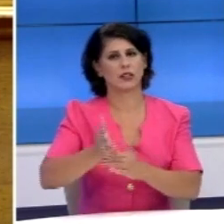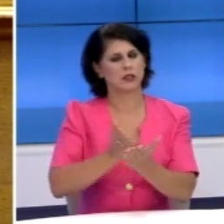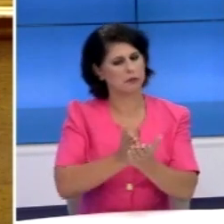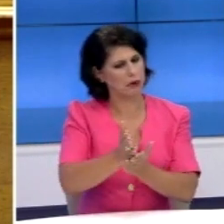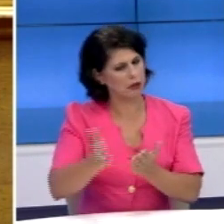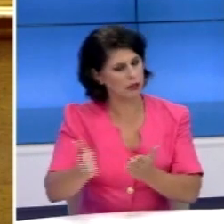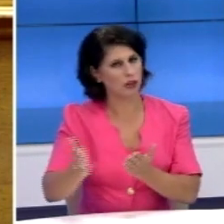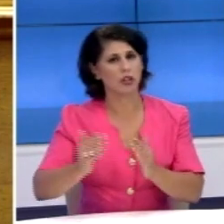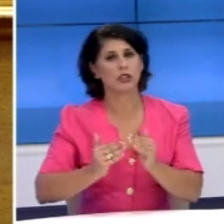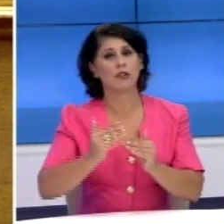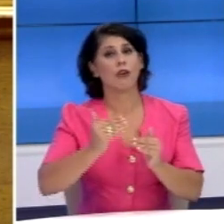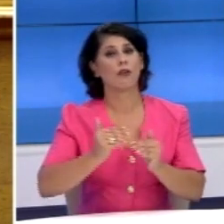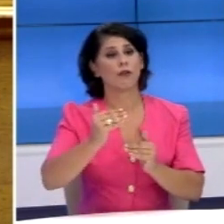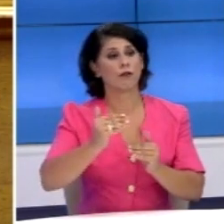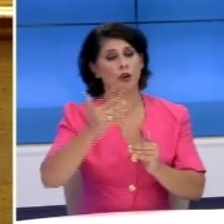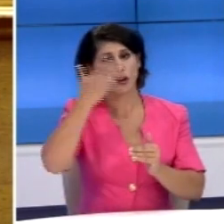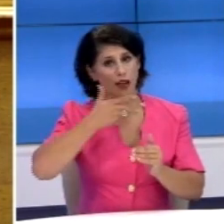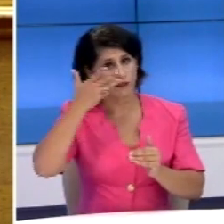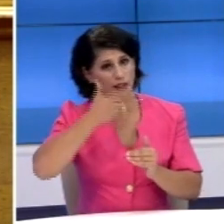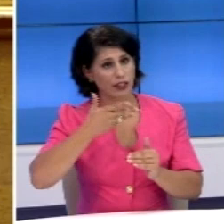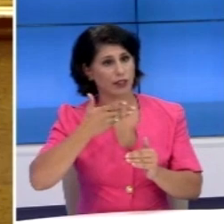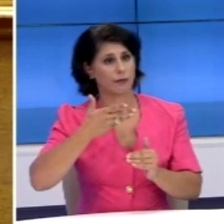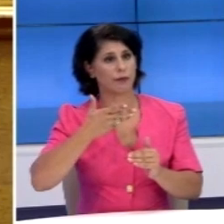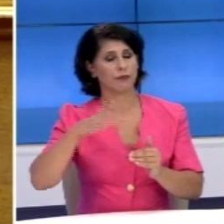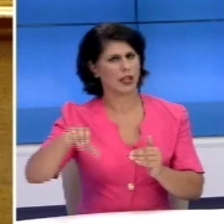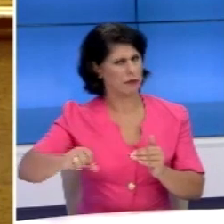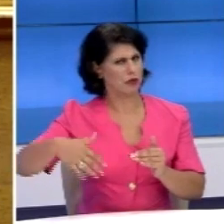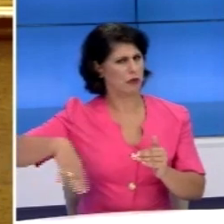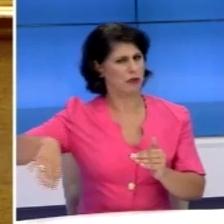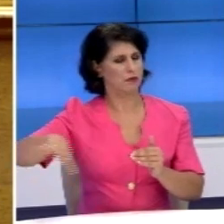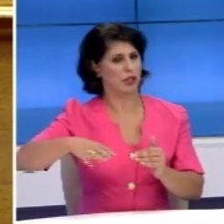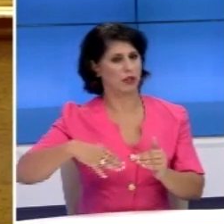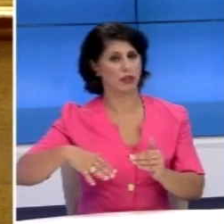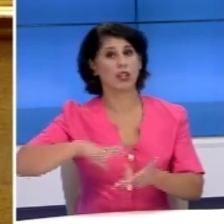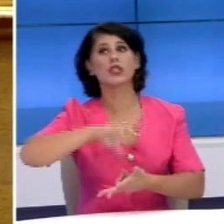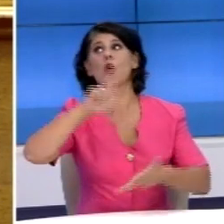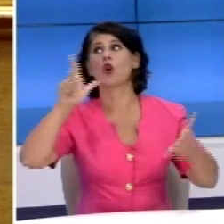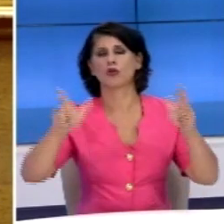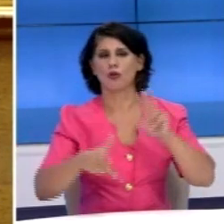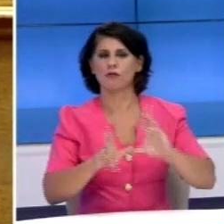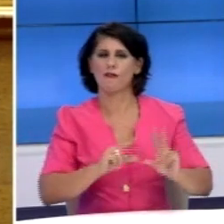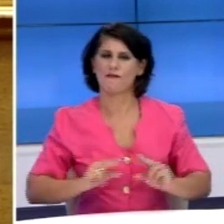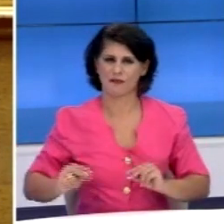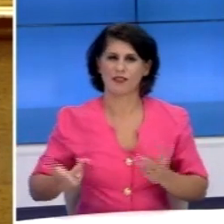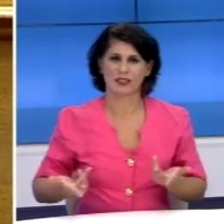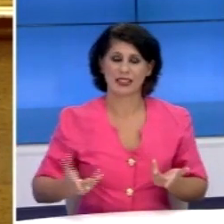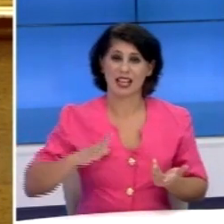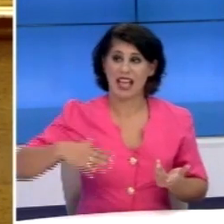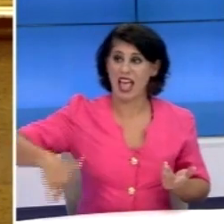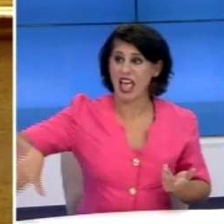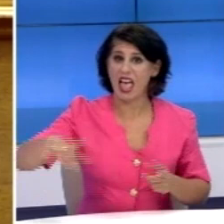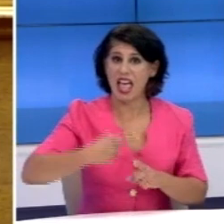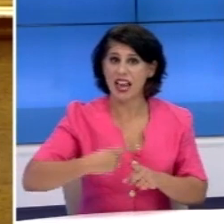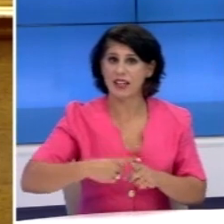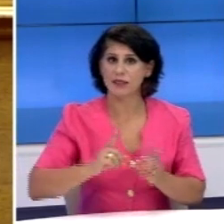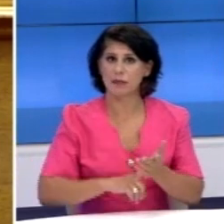Ανατολή, στη Βόρεια Αφρική, για να πιάσω εδώ τη γειτονιά μας και αλλού φυσικά σε όλο τον κόσμο. Ο λαός μας πρέπει